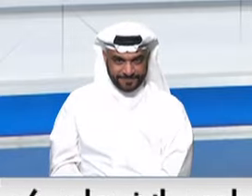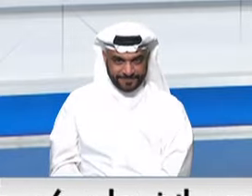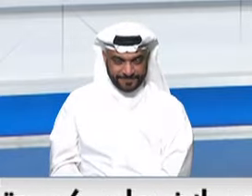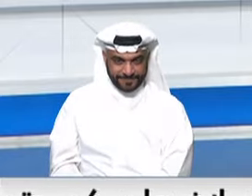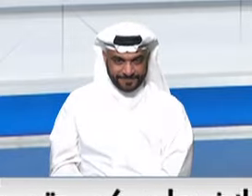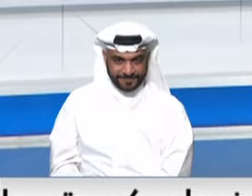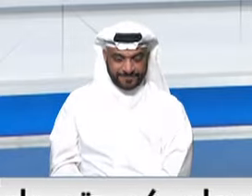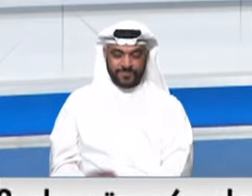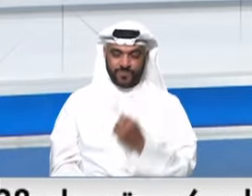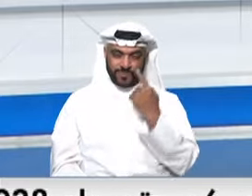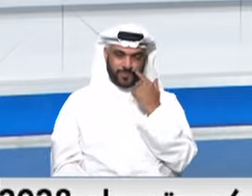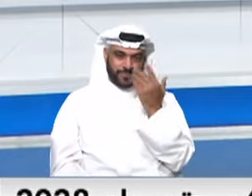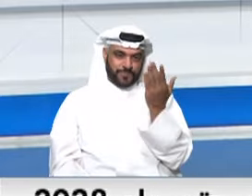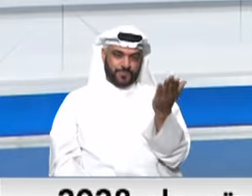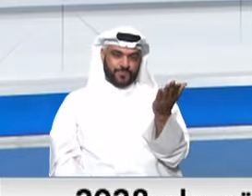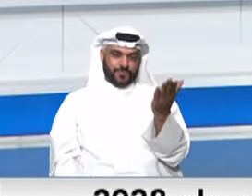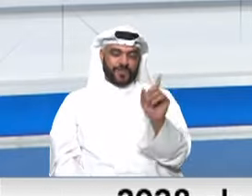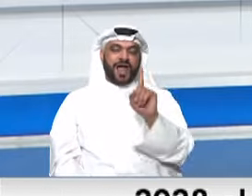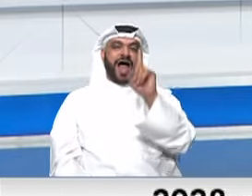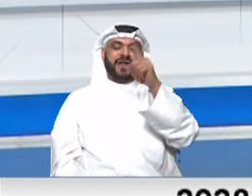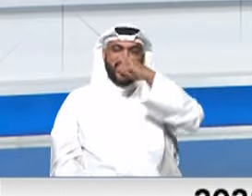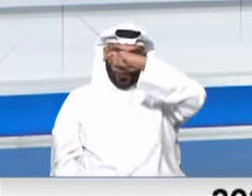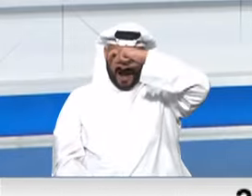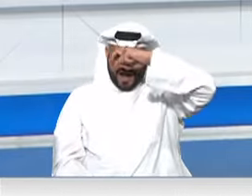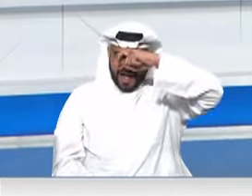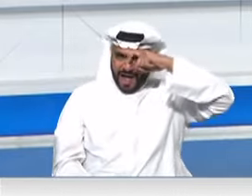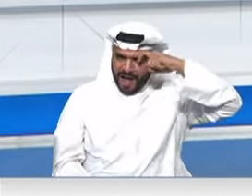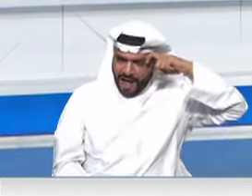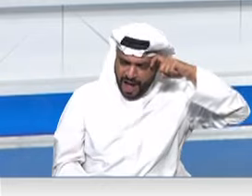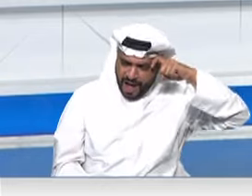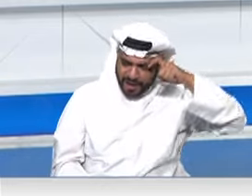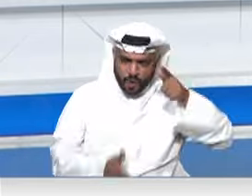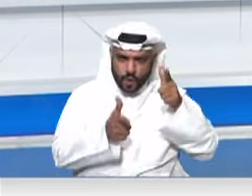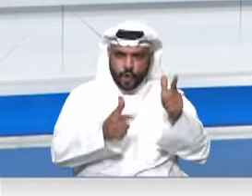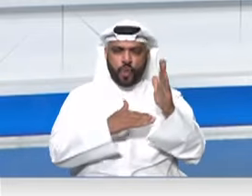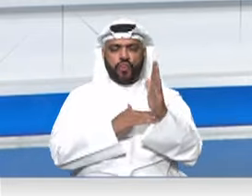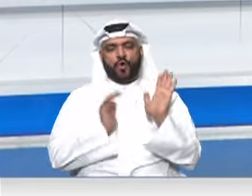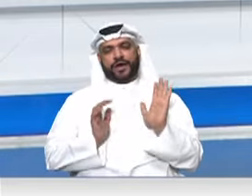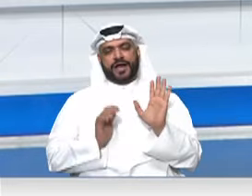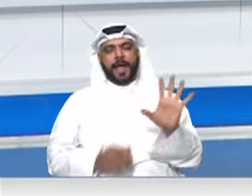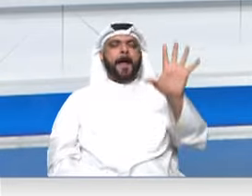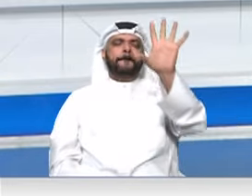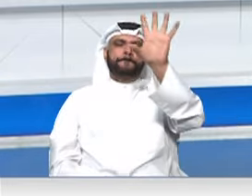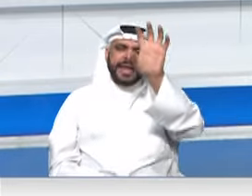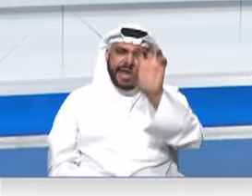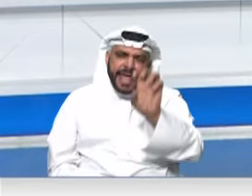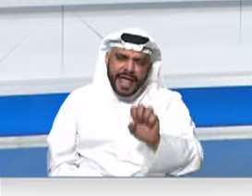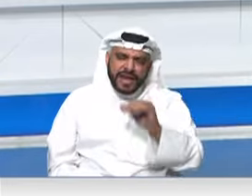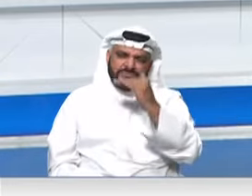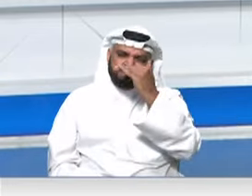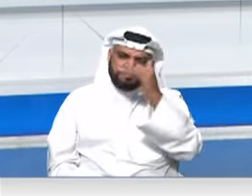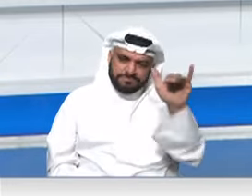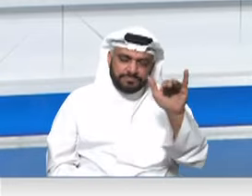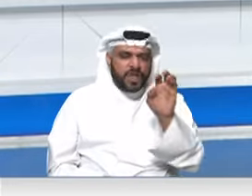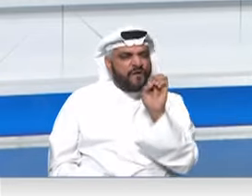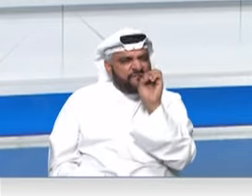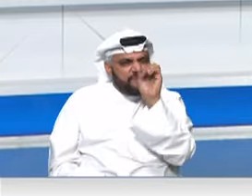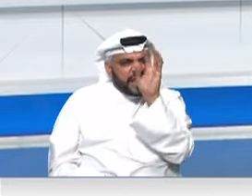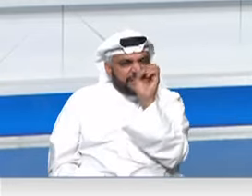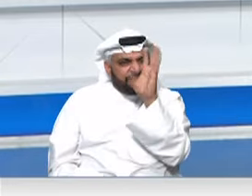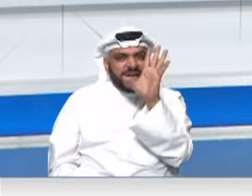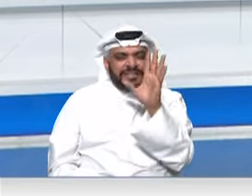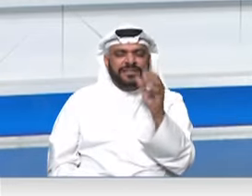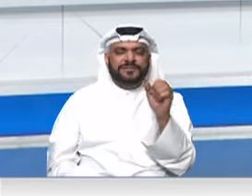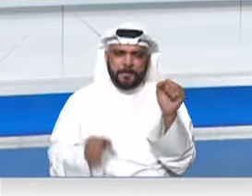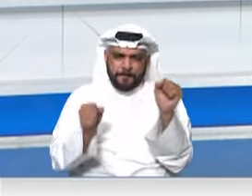و10 إلى 35 كيلومتر في الساعة. أعزائي المشاهدين، أجواء حارة خلال النهار معتدلة في الفترات المتأخرة من الليل والفجر، وارتفاع تدريجي في درجات